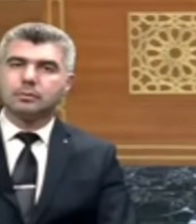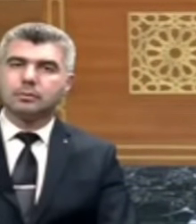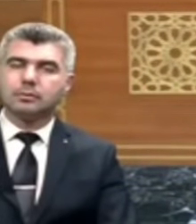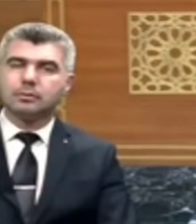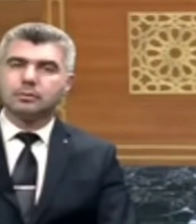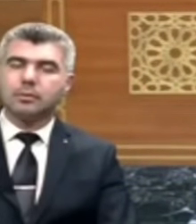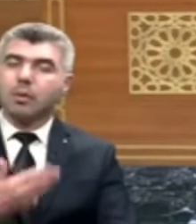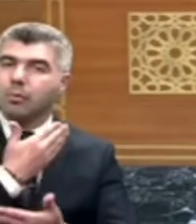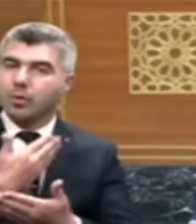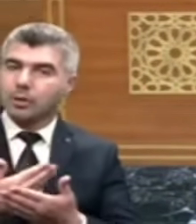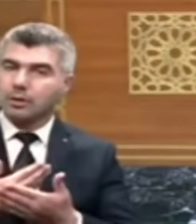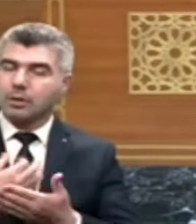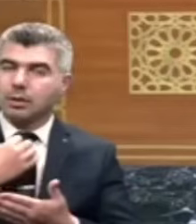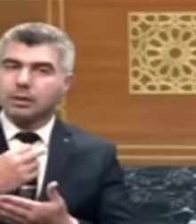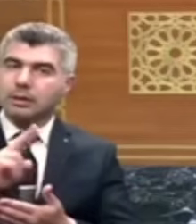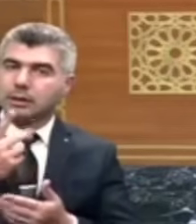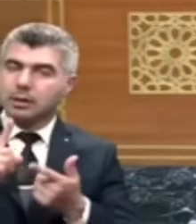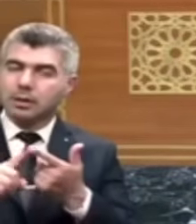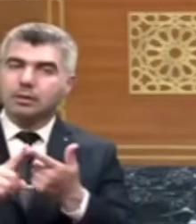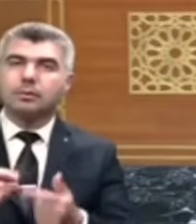ثانيا السيد المستشار،